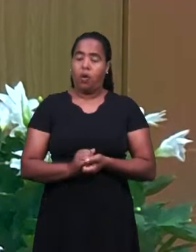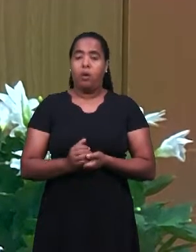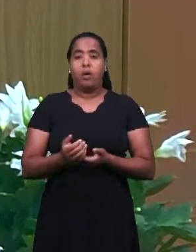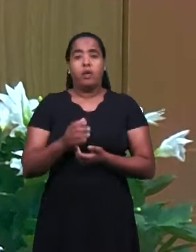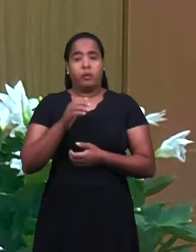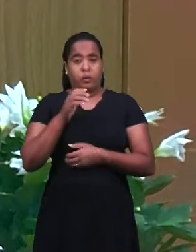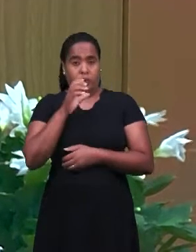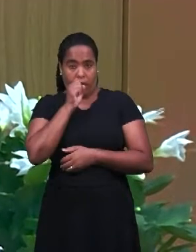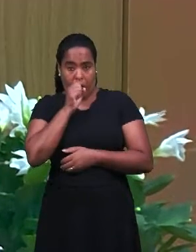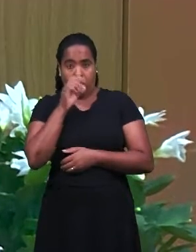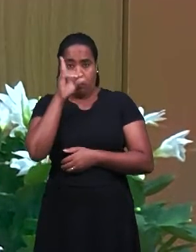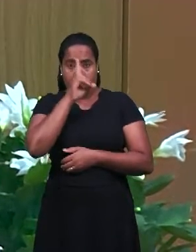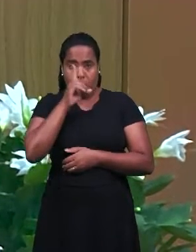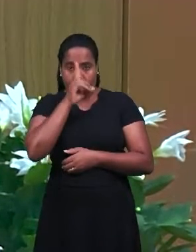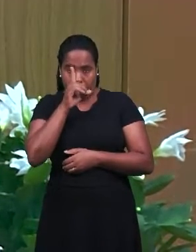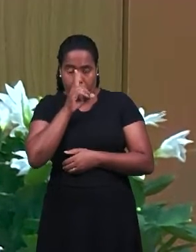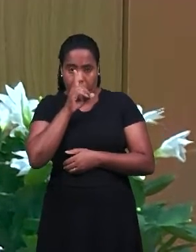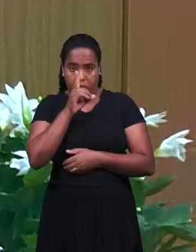выходные